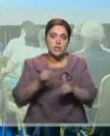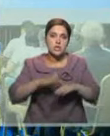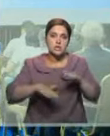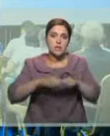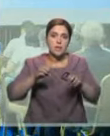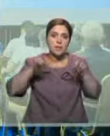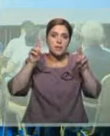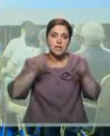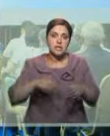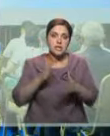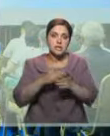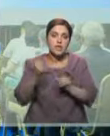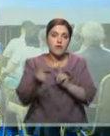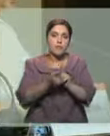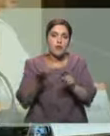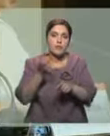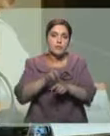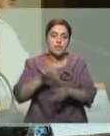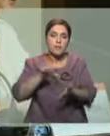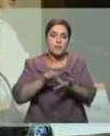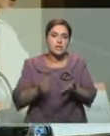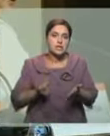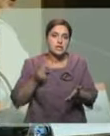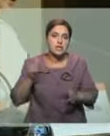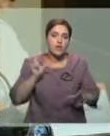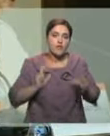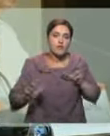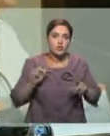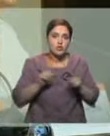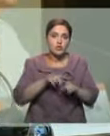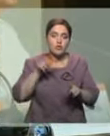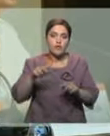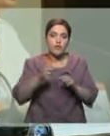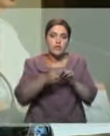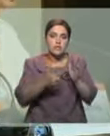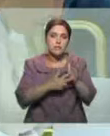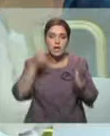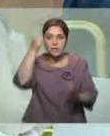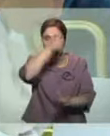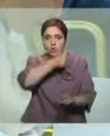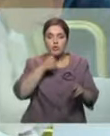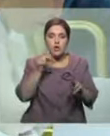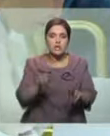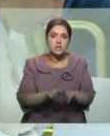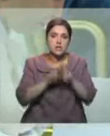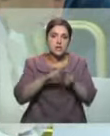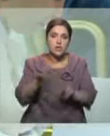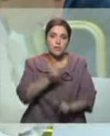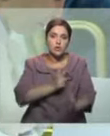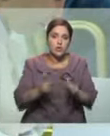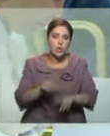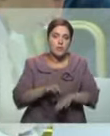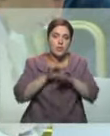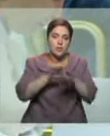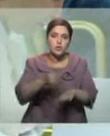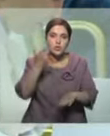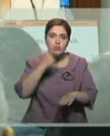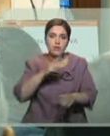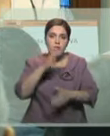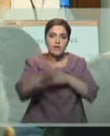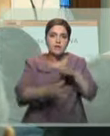На встречу пришли представители нескольких вузов. Стоит также отметить, что в 2018 году Астана готовится провести у себя уже Всемирный